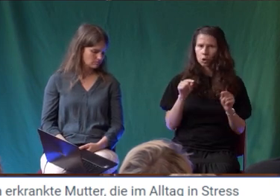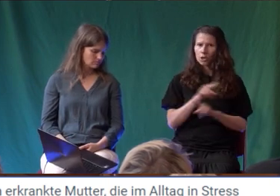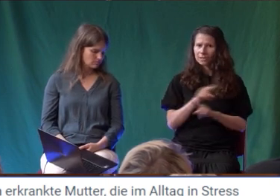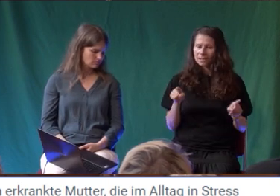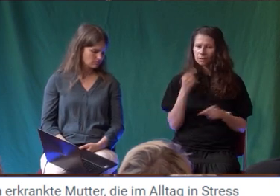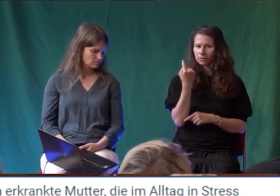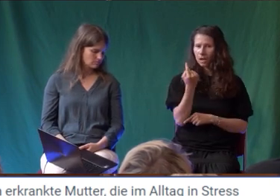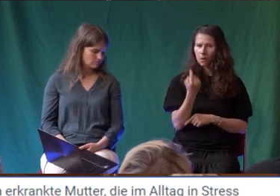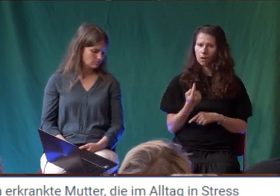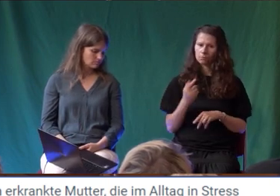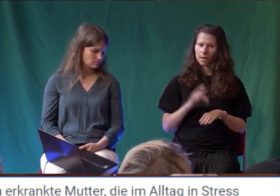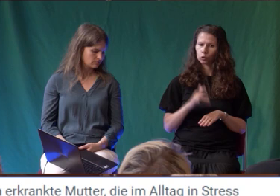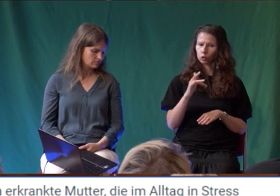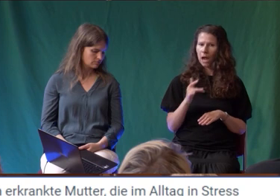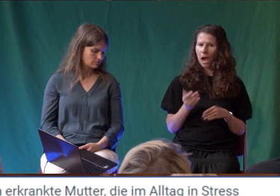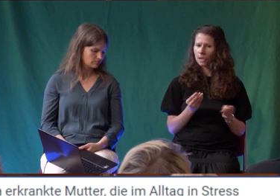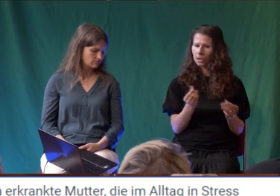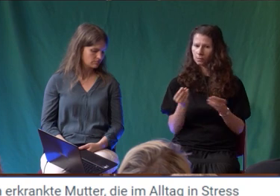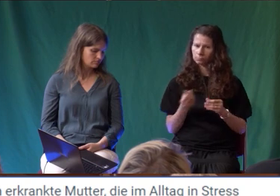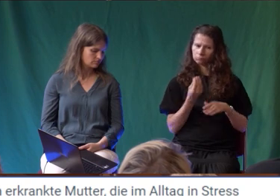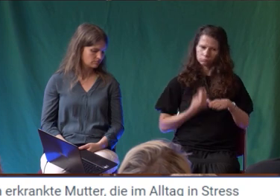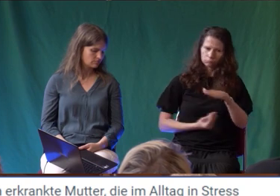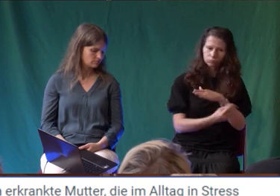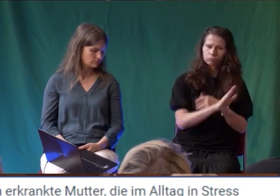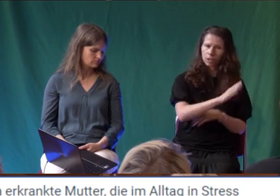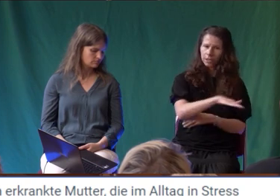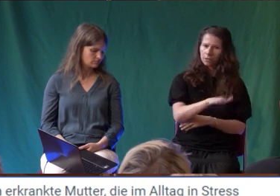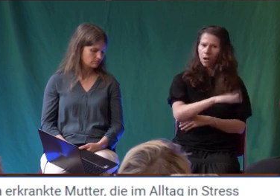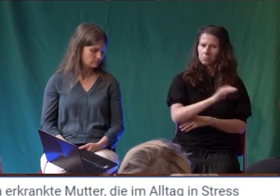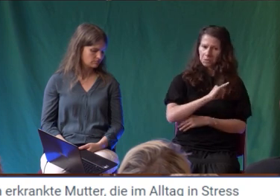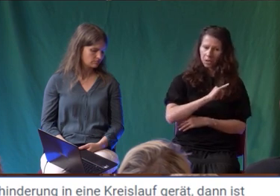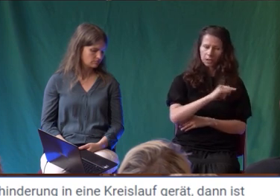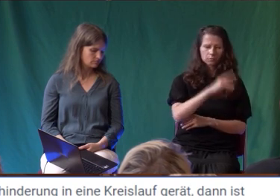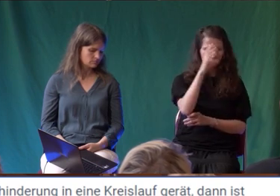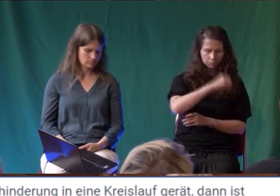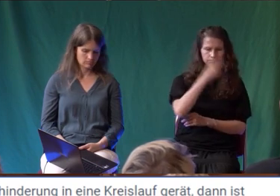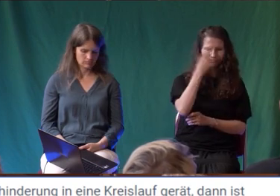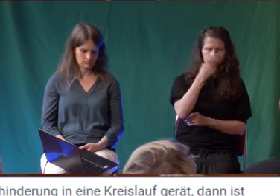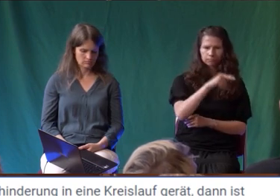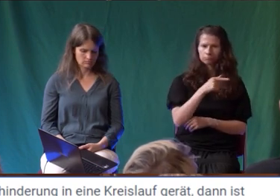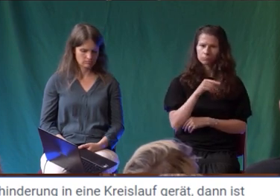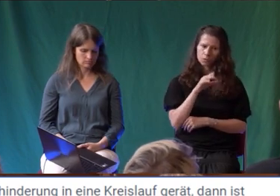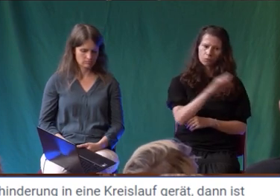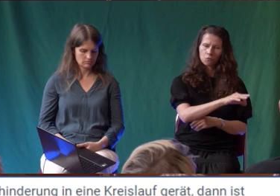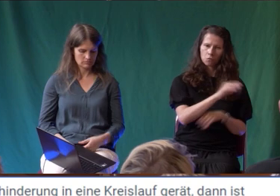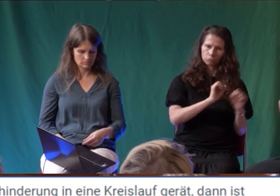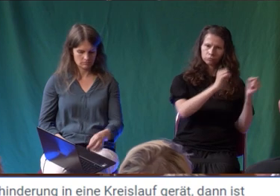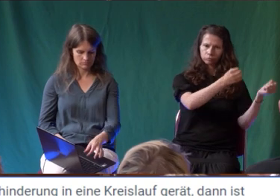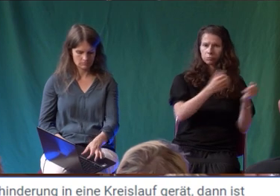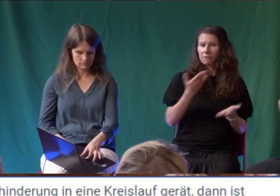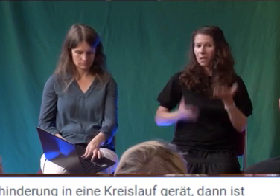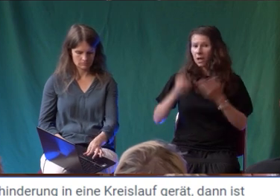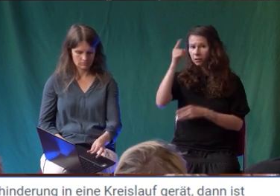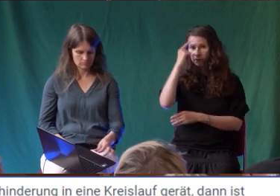emotional gefühlsmäßig die Interessen ihrer Kinder sehr gut verstehen und verfolgen kann sie kann vielleicht sehr gut wissen